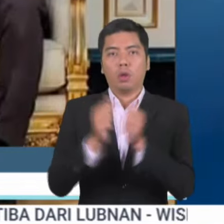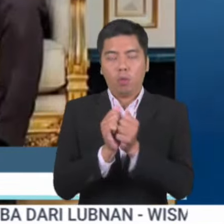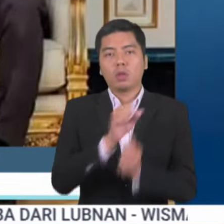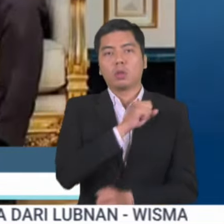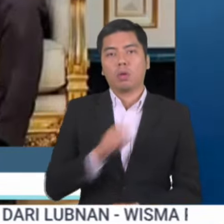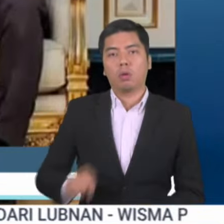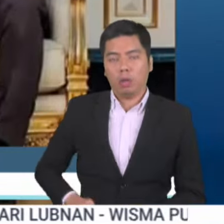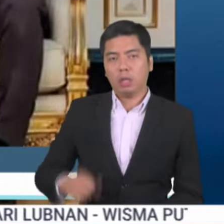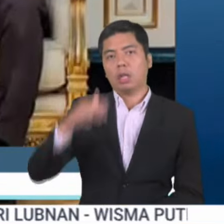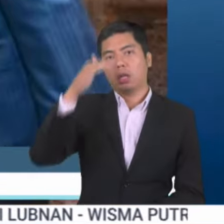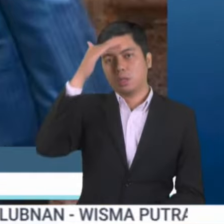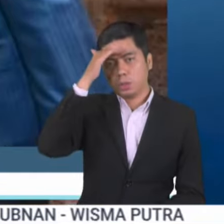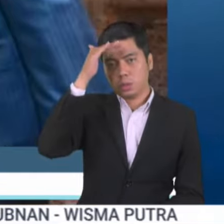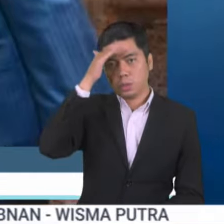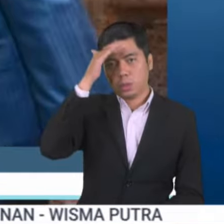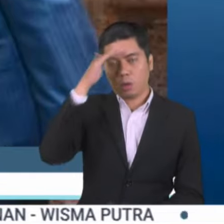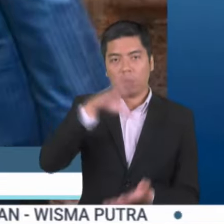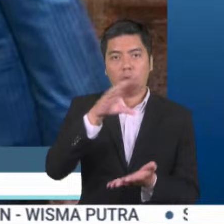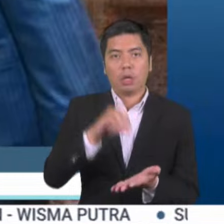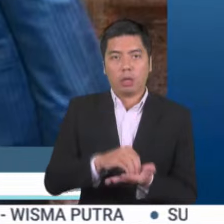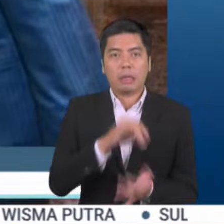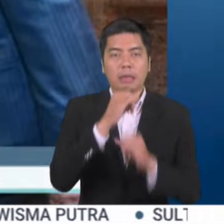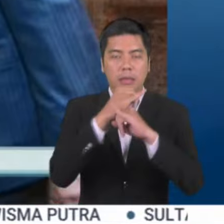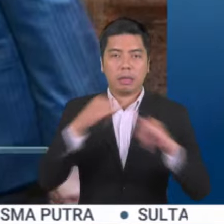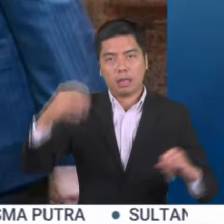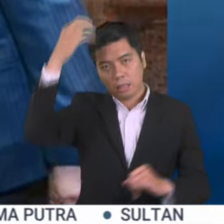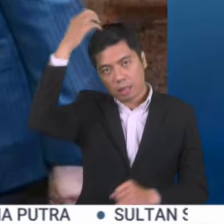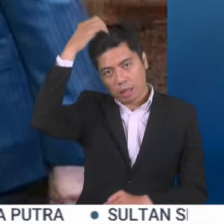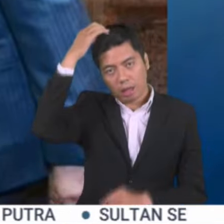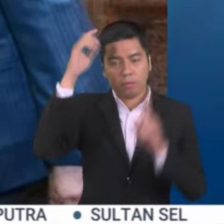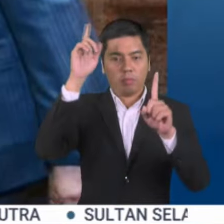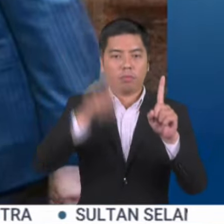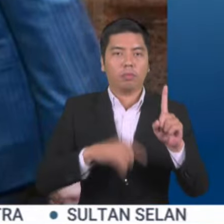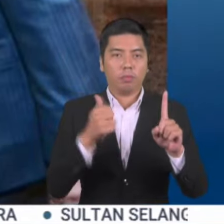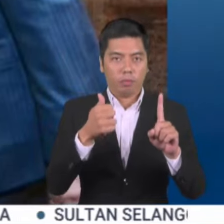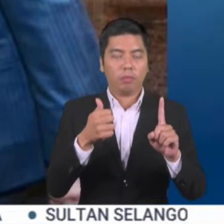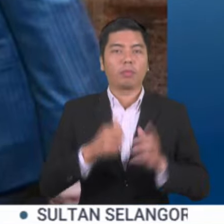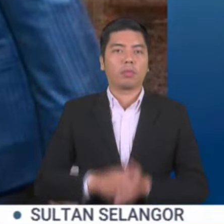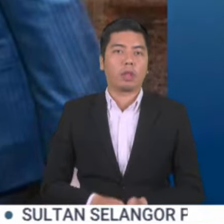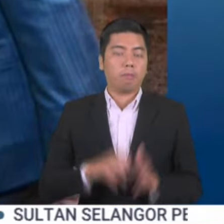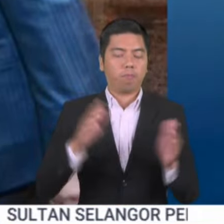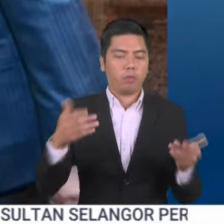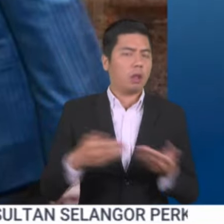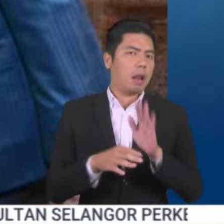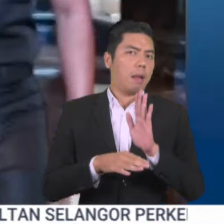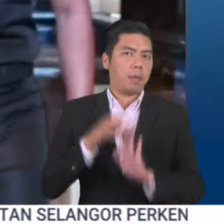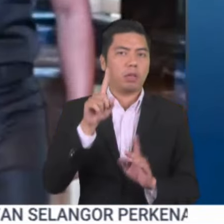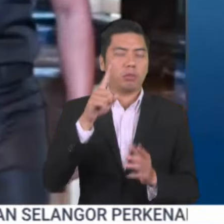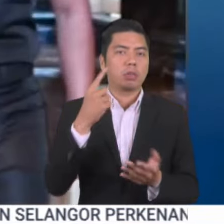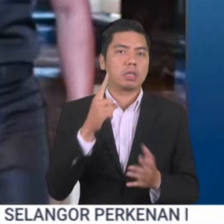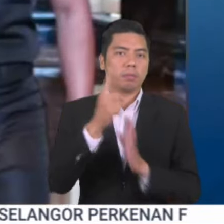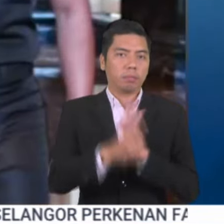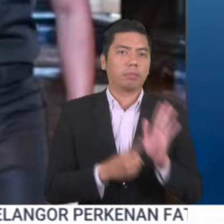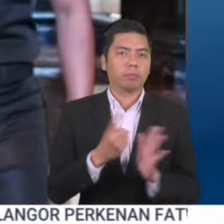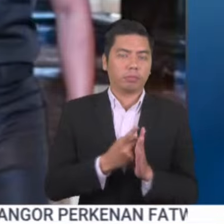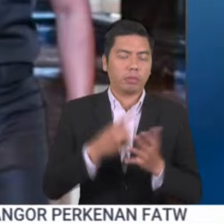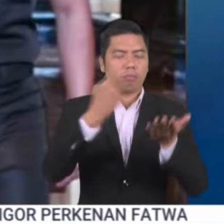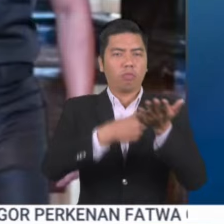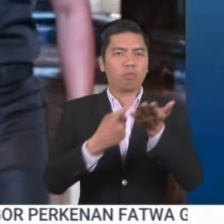Johor Tengku Mahkota Ismail di Istana Selangor, Kuala Lumpur 1 Oktober lalu. Pertemuan lebih sejam itu membincangkan pelbagai